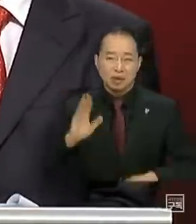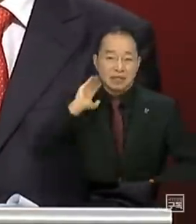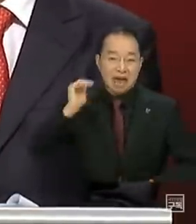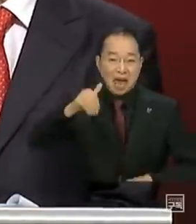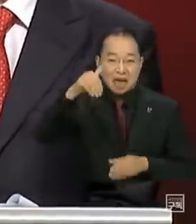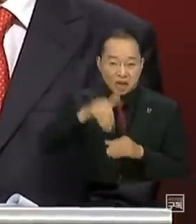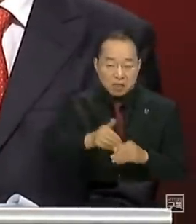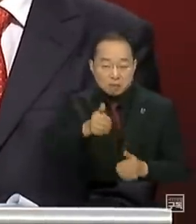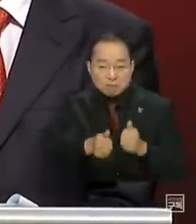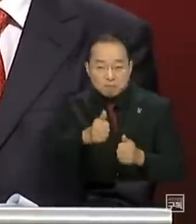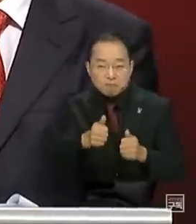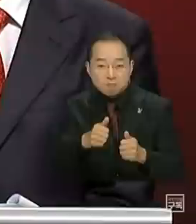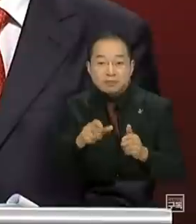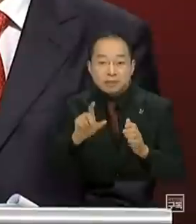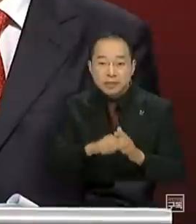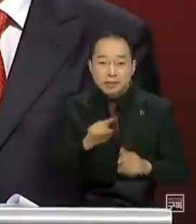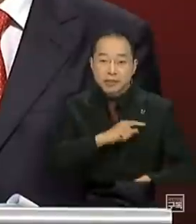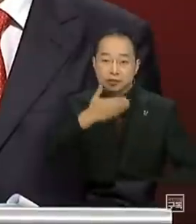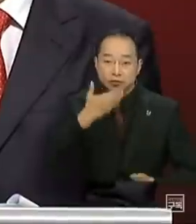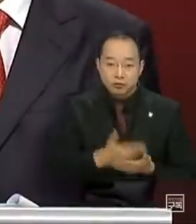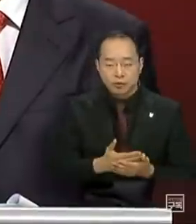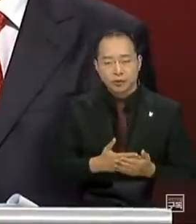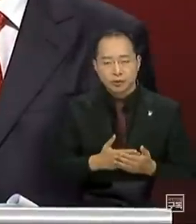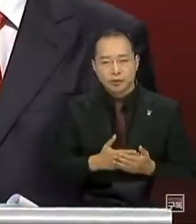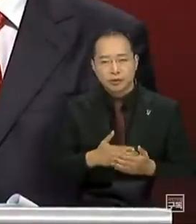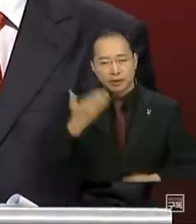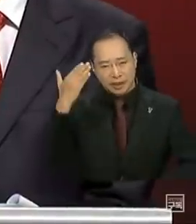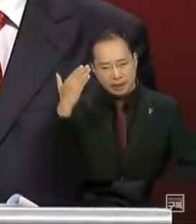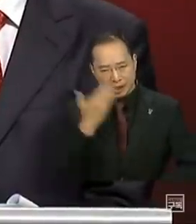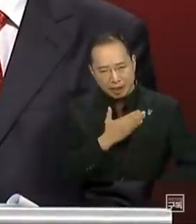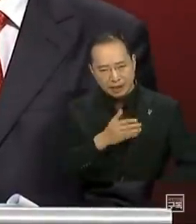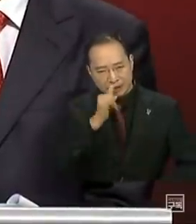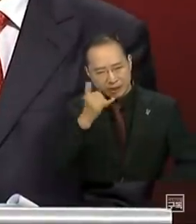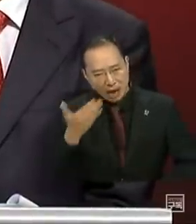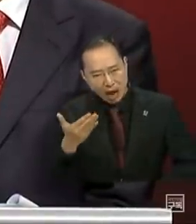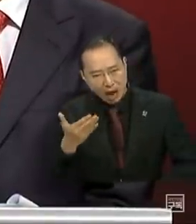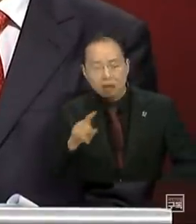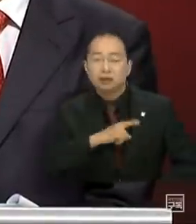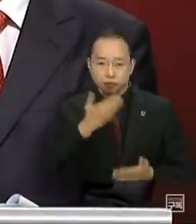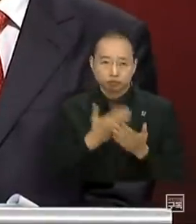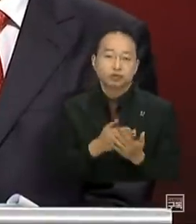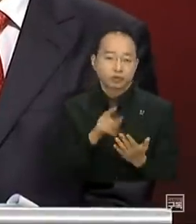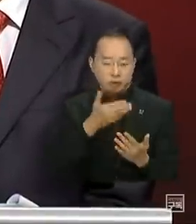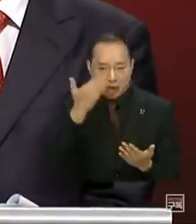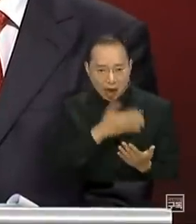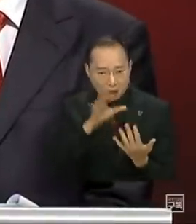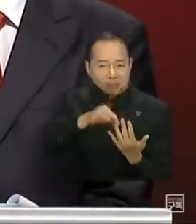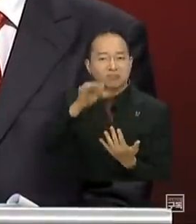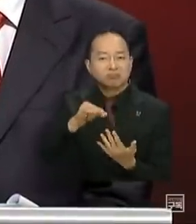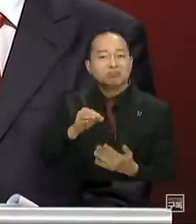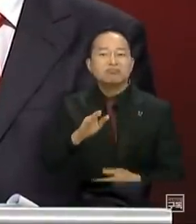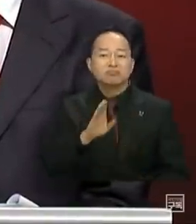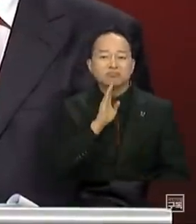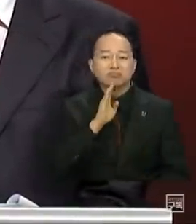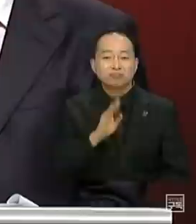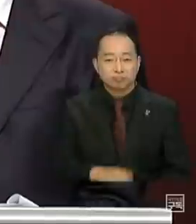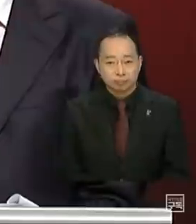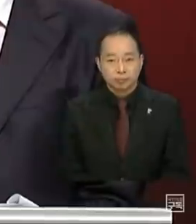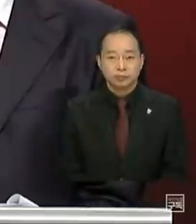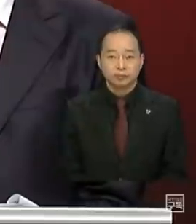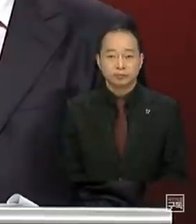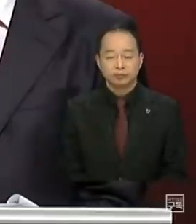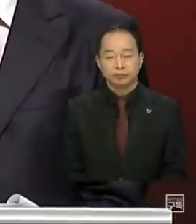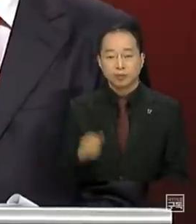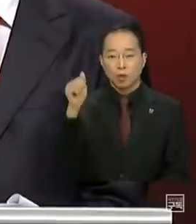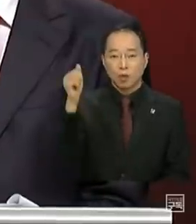대선에서 무엇보다도 도덕성이 중요한 기준이 아닐까 저는 그런 생각을 합니다. 네. 우리